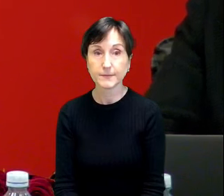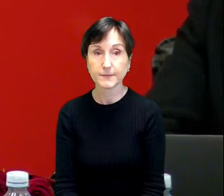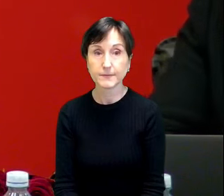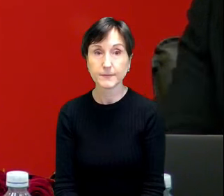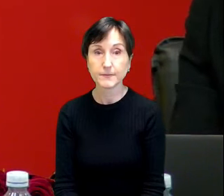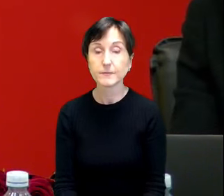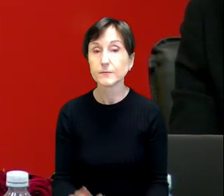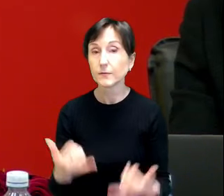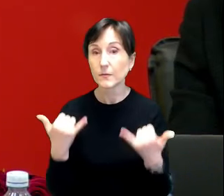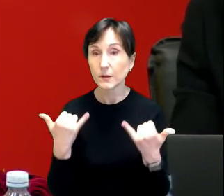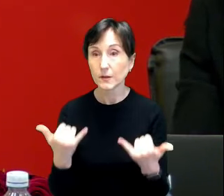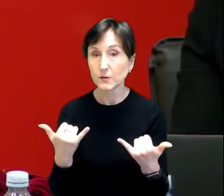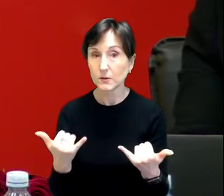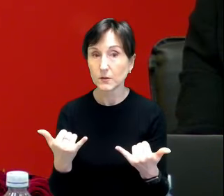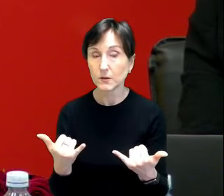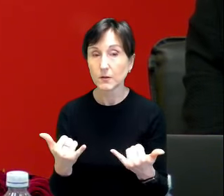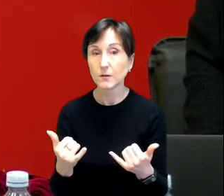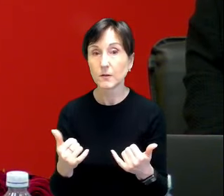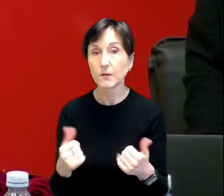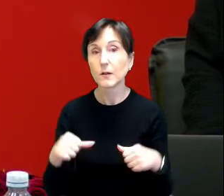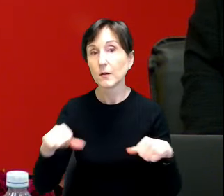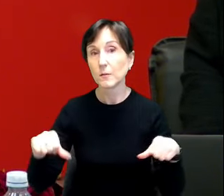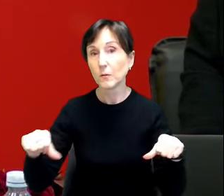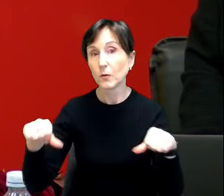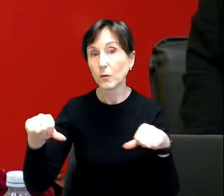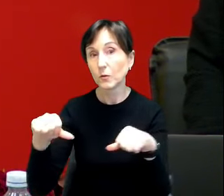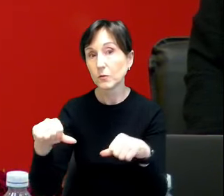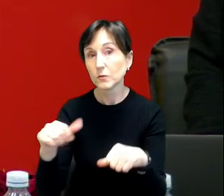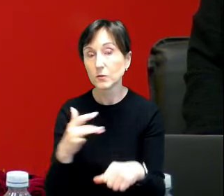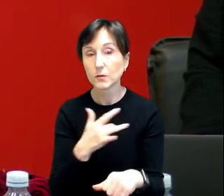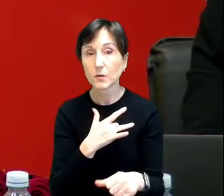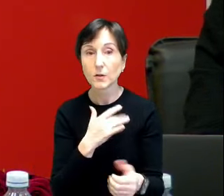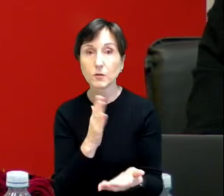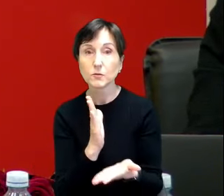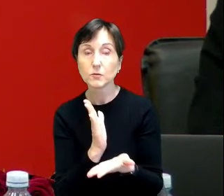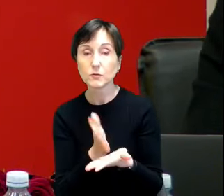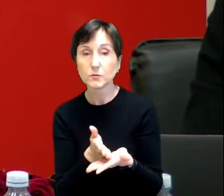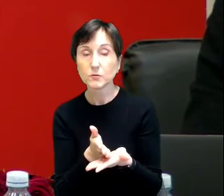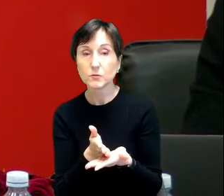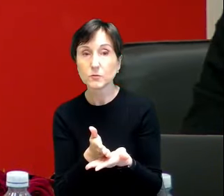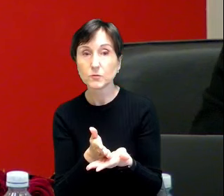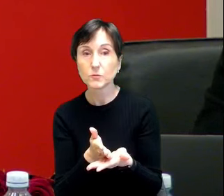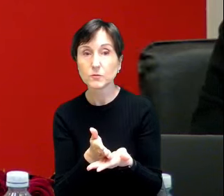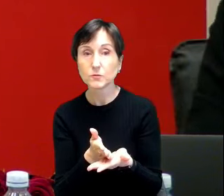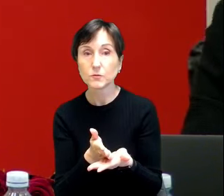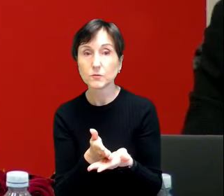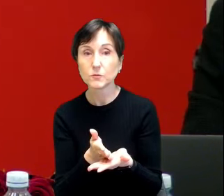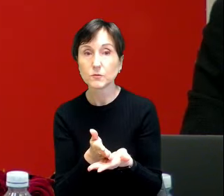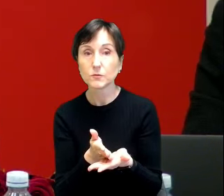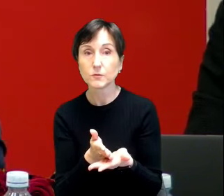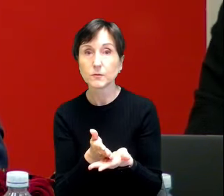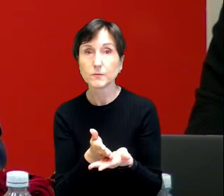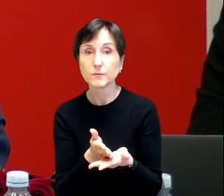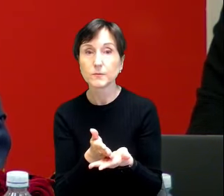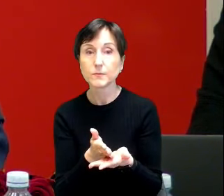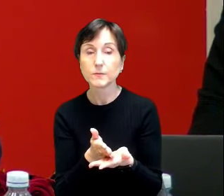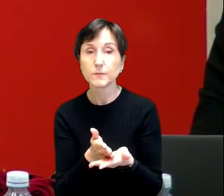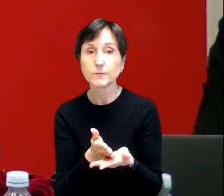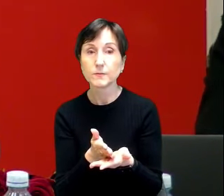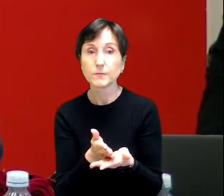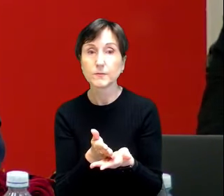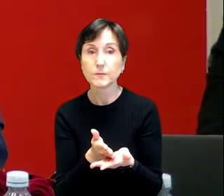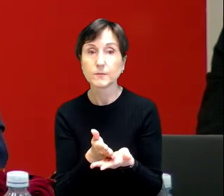šiandieną posėdyje turim galbūt tam tikrą tam tikrą tarpsnį kuris nėra